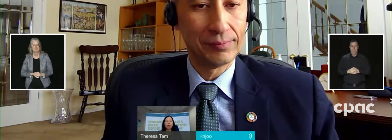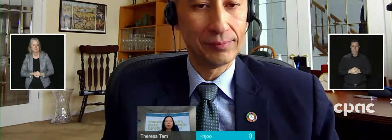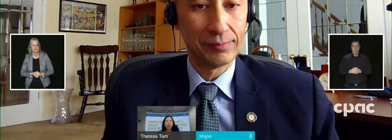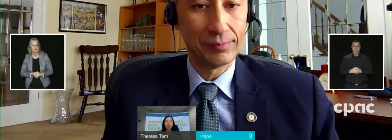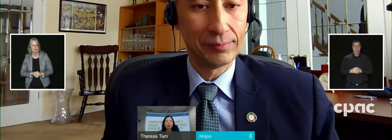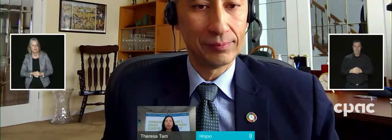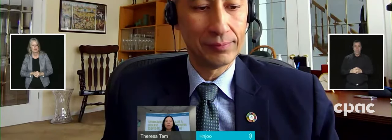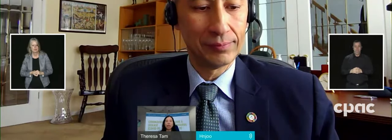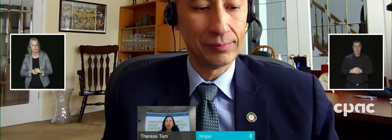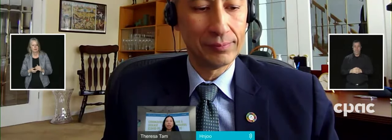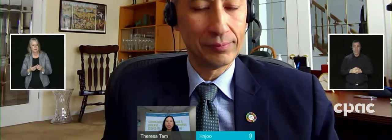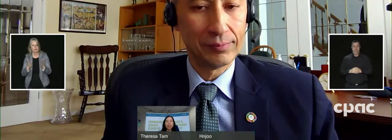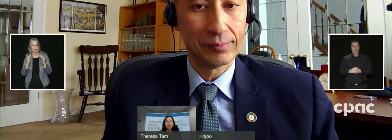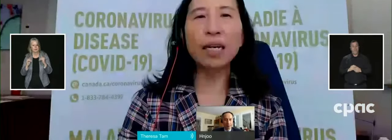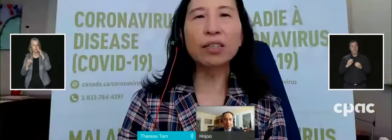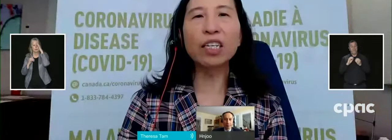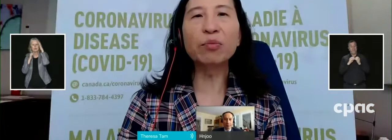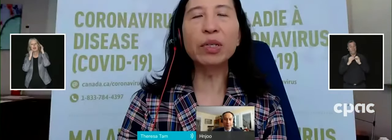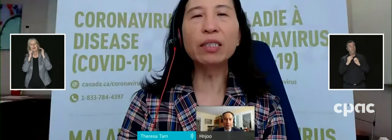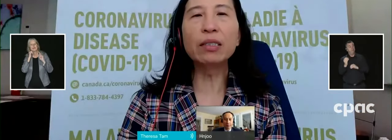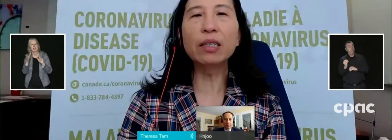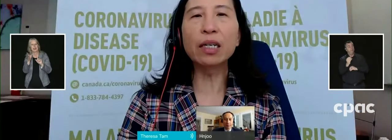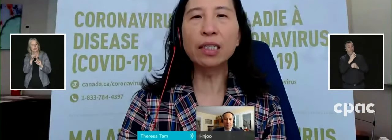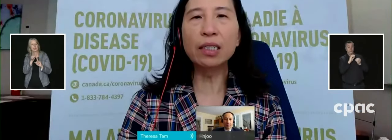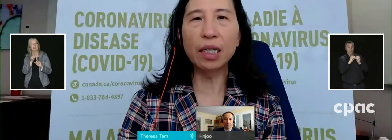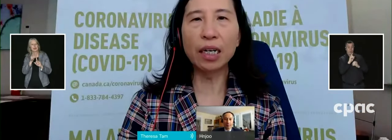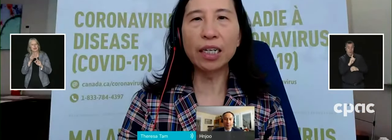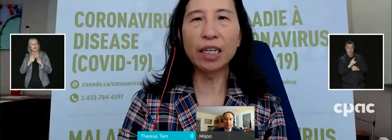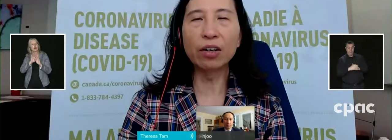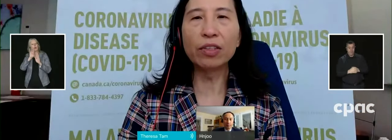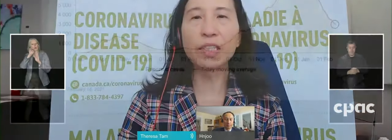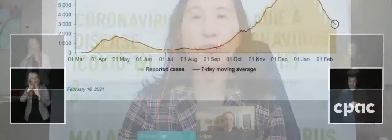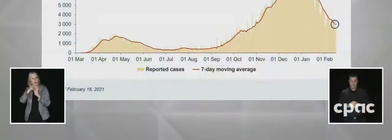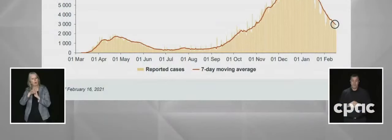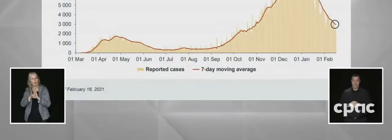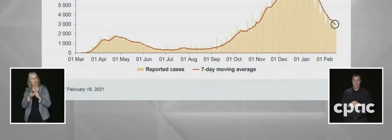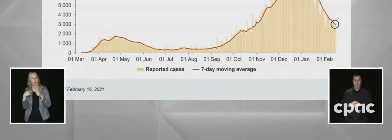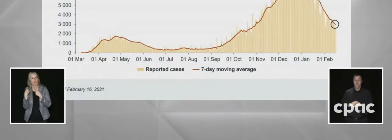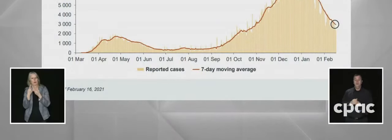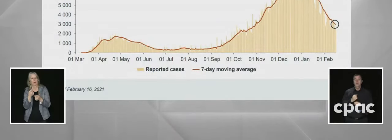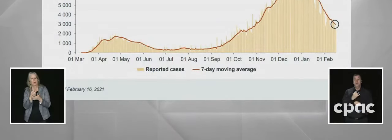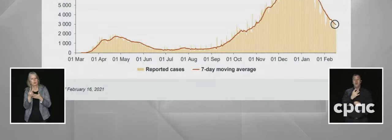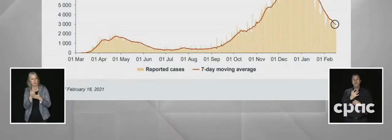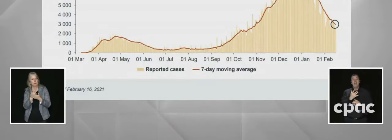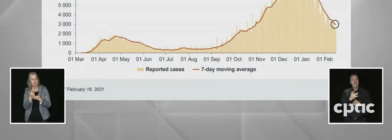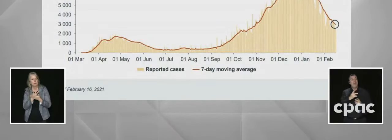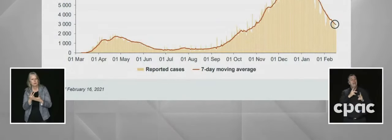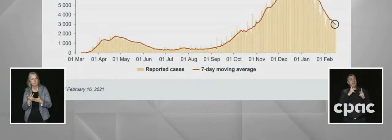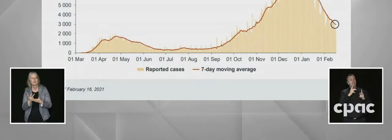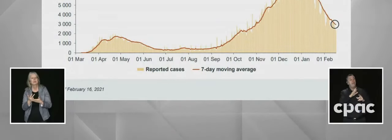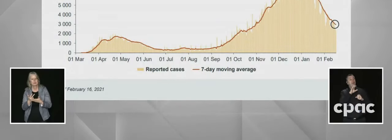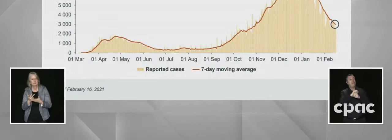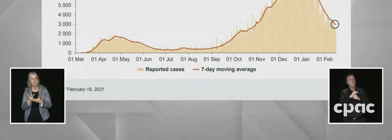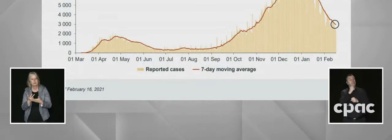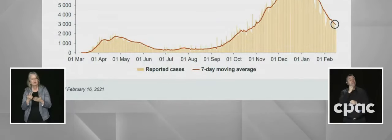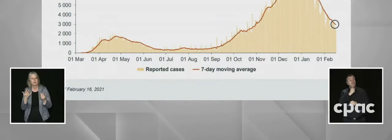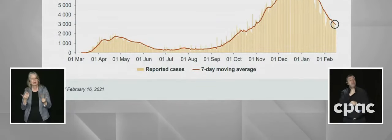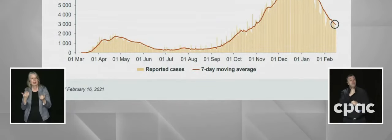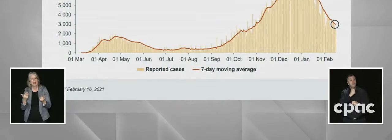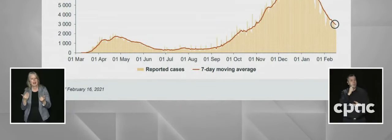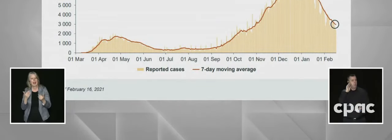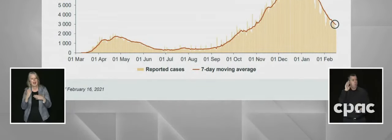To slide 1, our daily case counts have been steadily declining over several weeks. But at the current national average